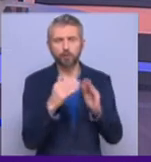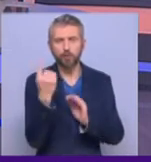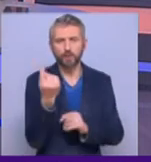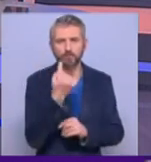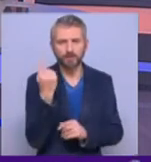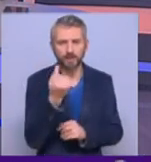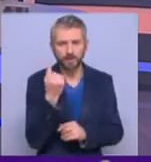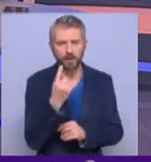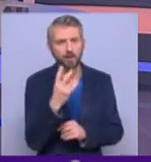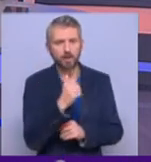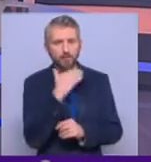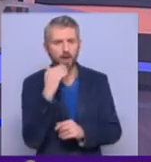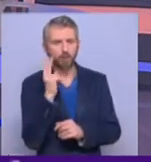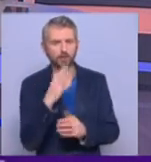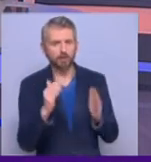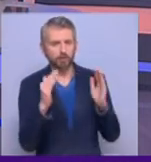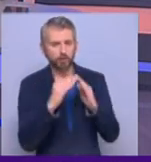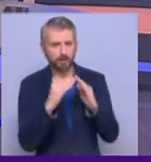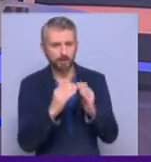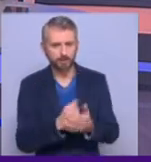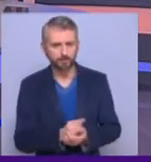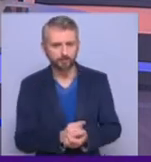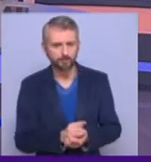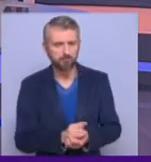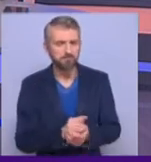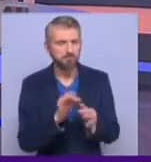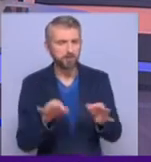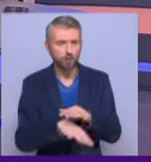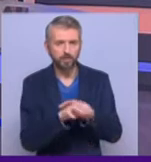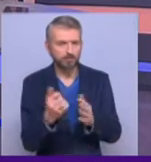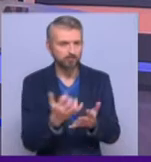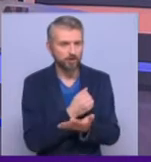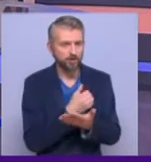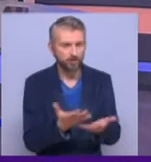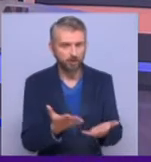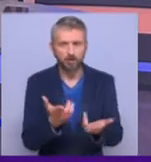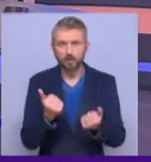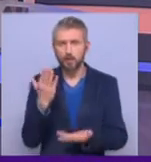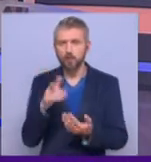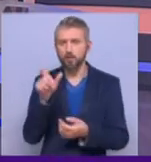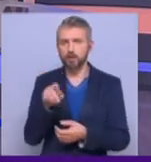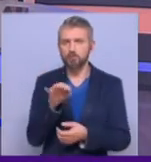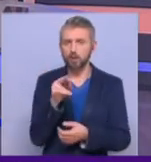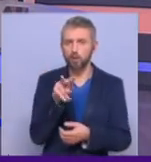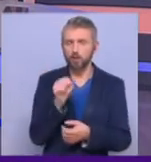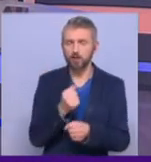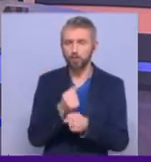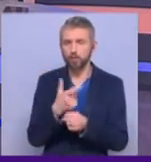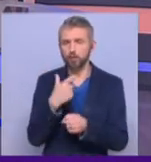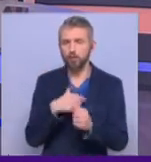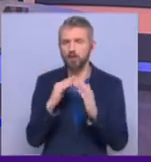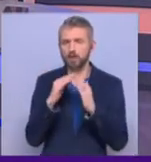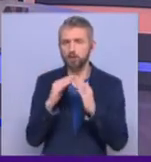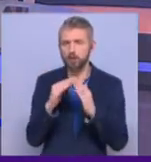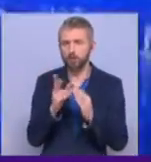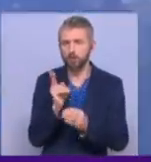лічильники на багатоквартирні будинки. Mm-hmm. Нічого з крадіжок не виявили. Ну так, бо якщо пан Микола зробить собі тепліцю в квартирі